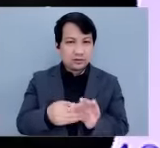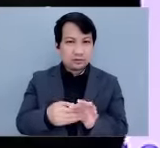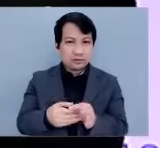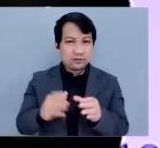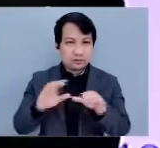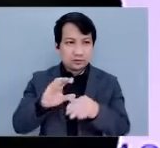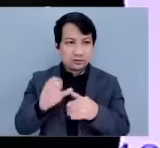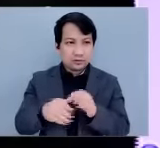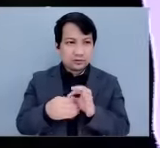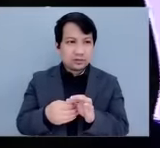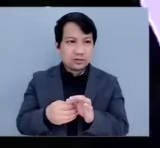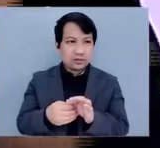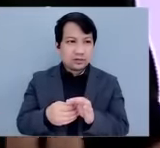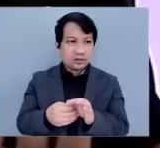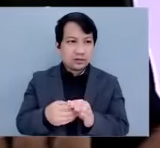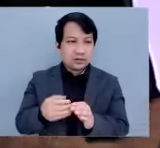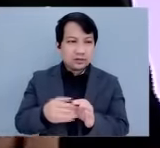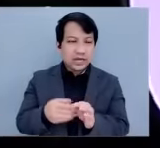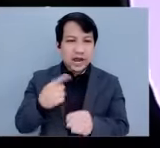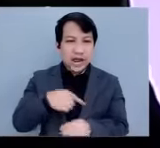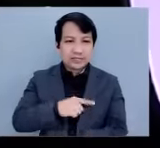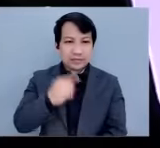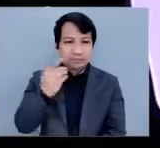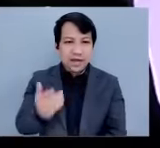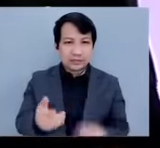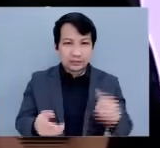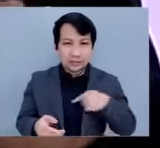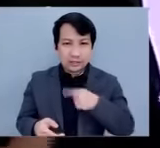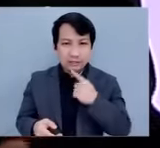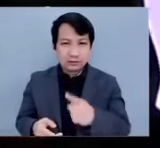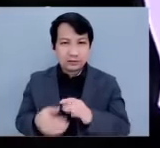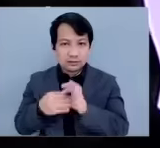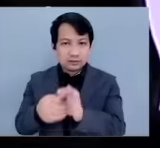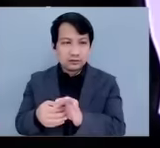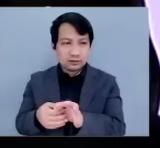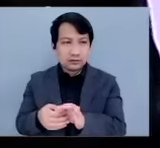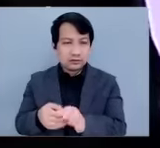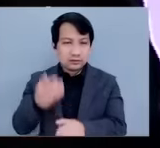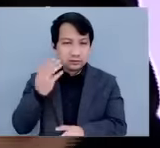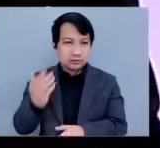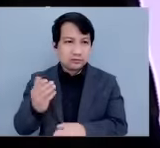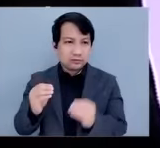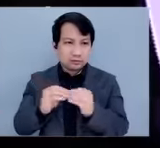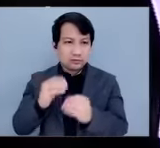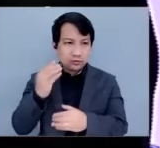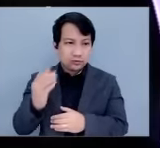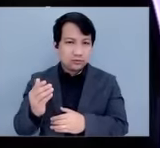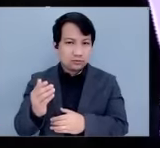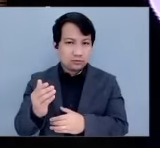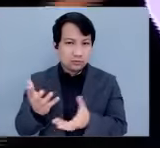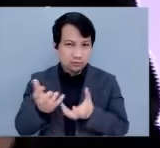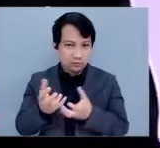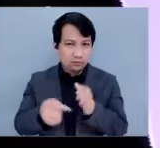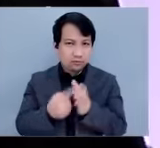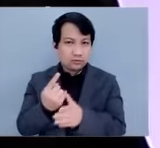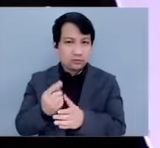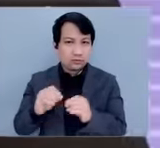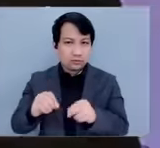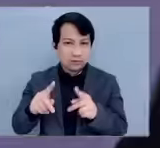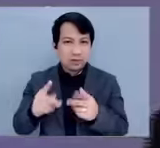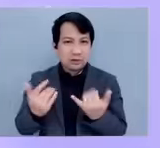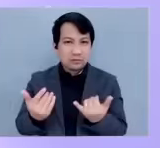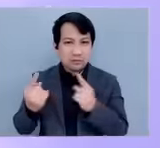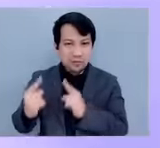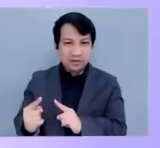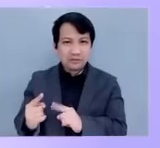So it was a project I think all of us were looking forward to. Something that will is a once in a lifetime opportunity. Ngayon lang mangyayari